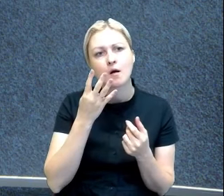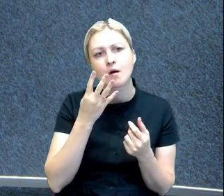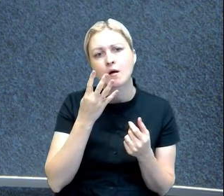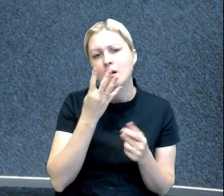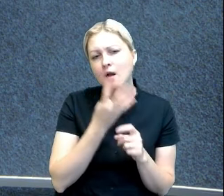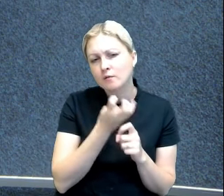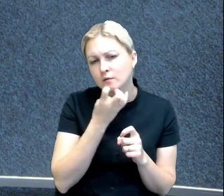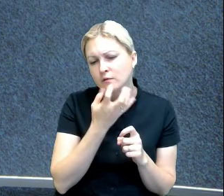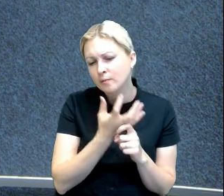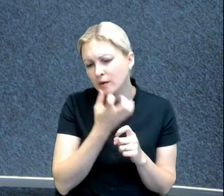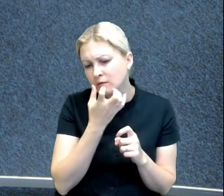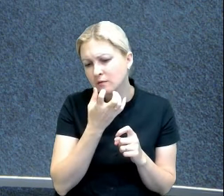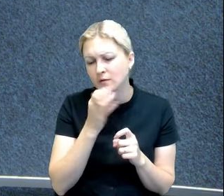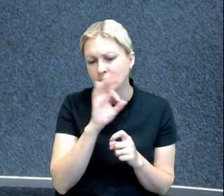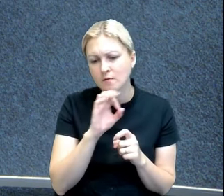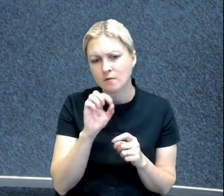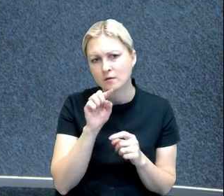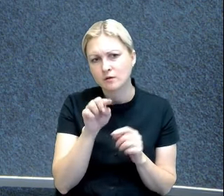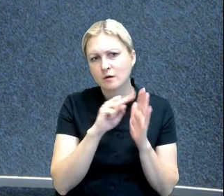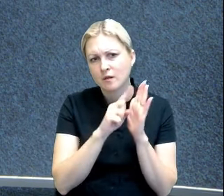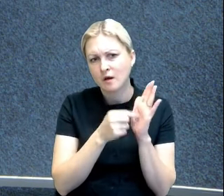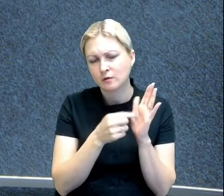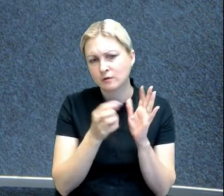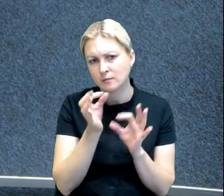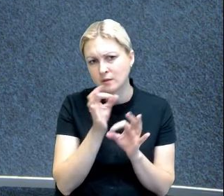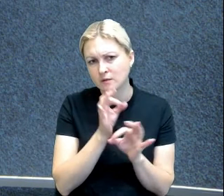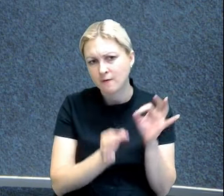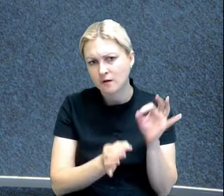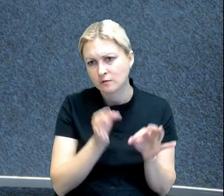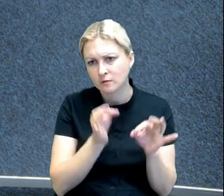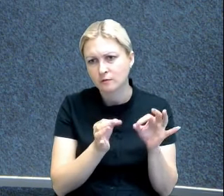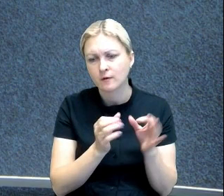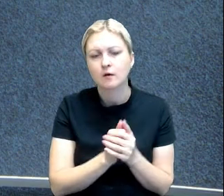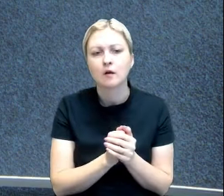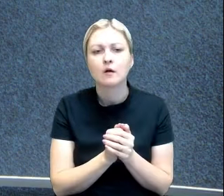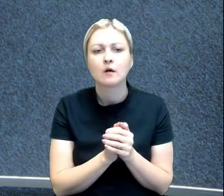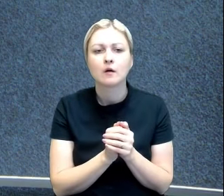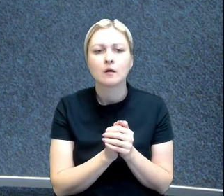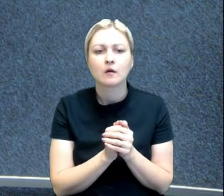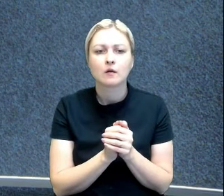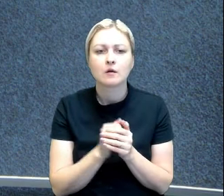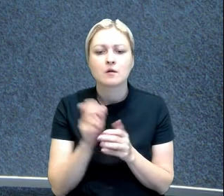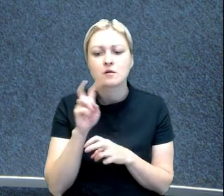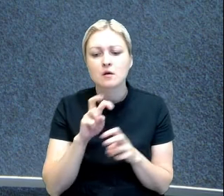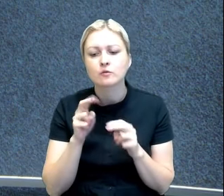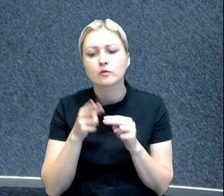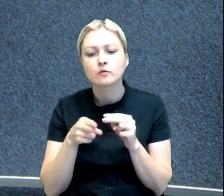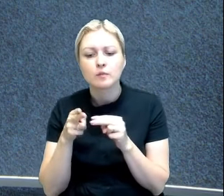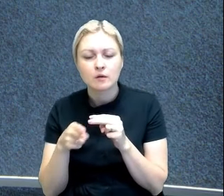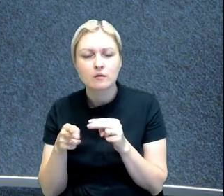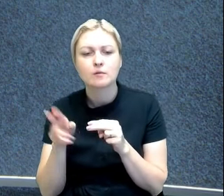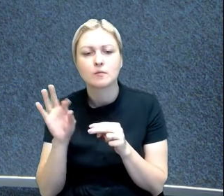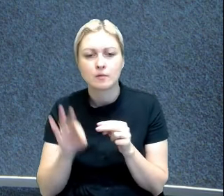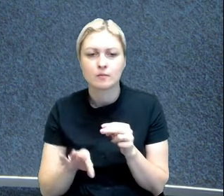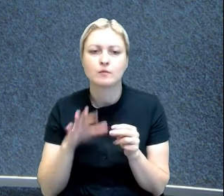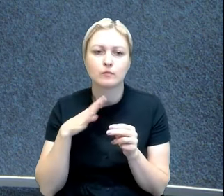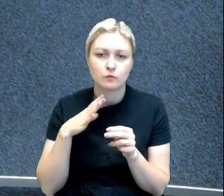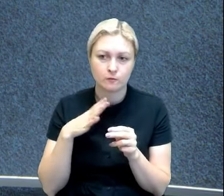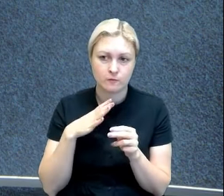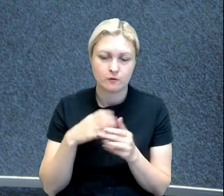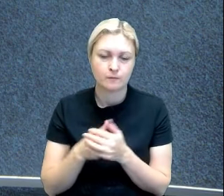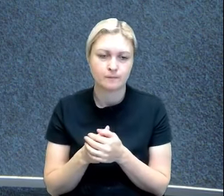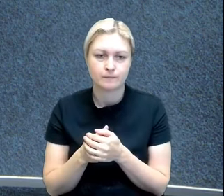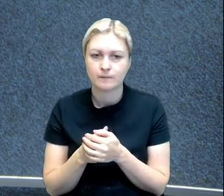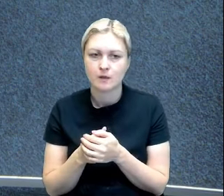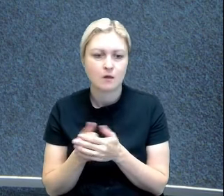dabar nebesuskaičiuoju ir visada ieškojome fundamentalių globalių sprendimų neradom mes jų